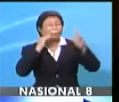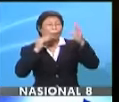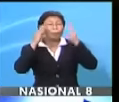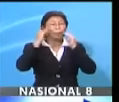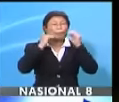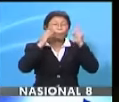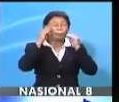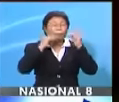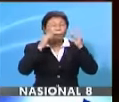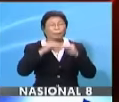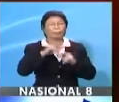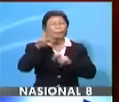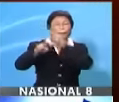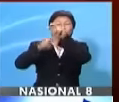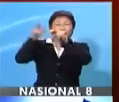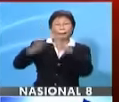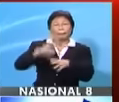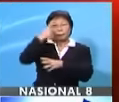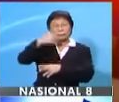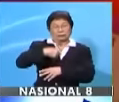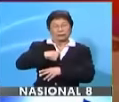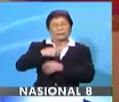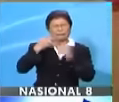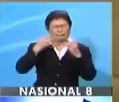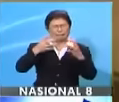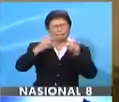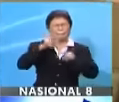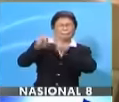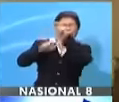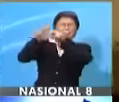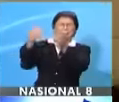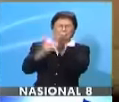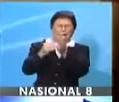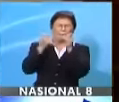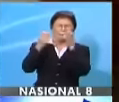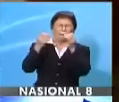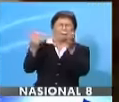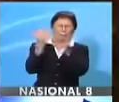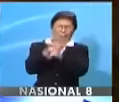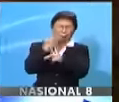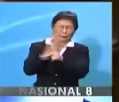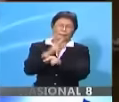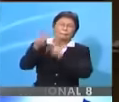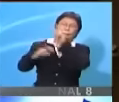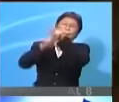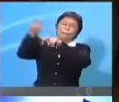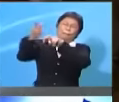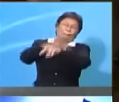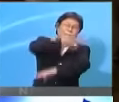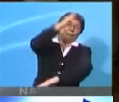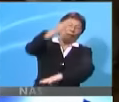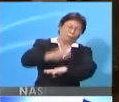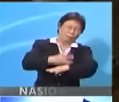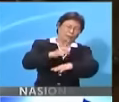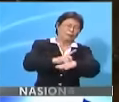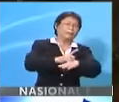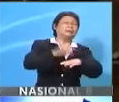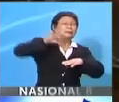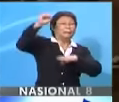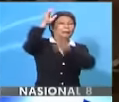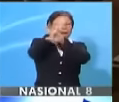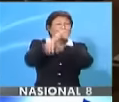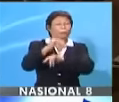pendaki, bagi pengalaman saya yang dah banyak kali mendaki merata tempat gunung baik Semenanjung atau belah di